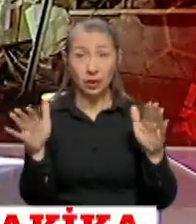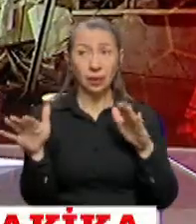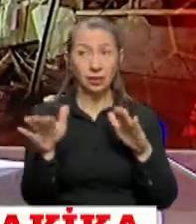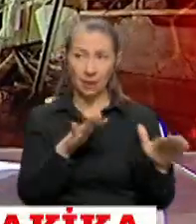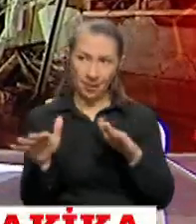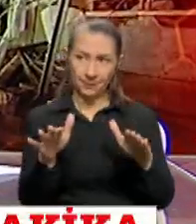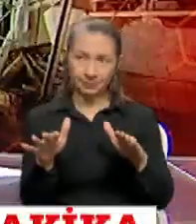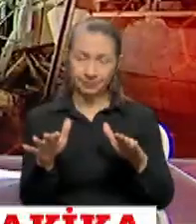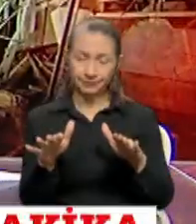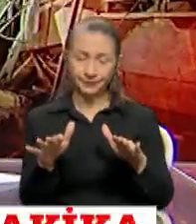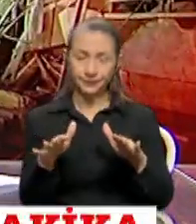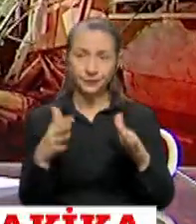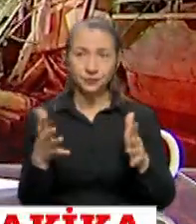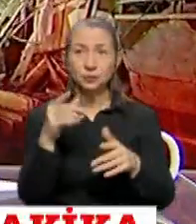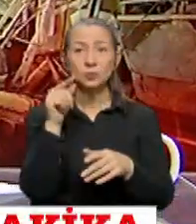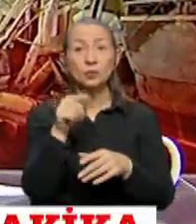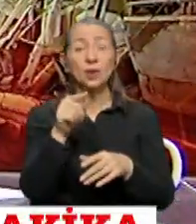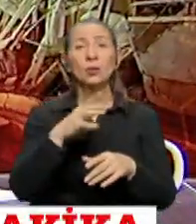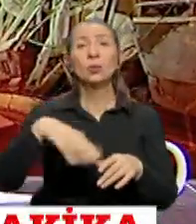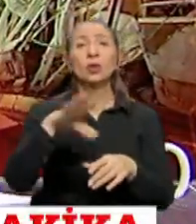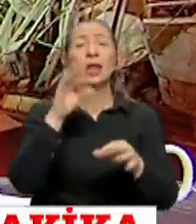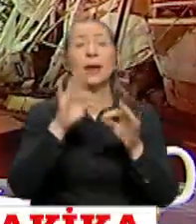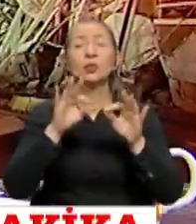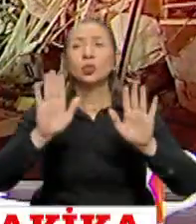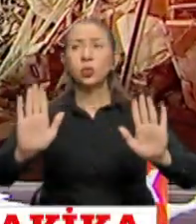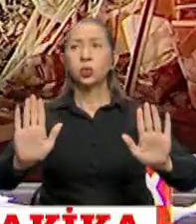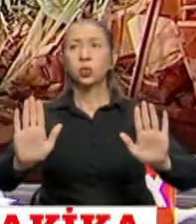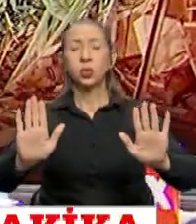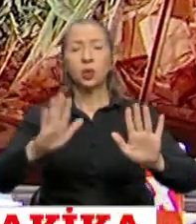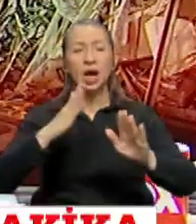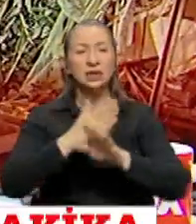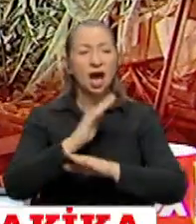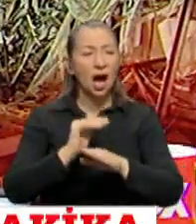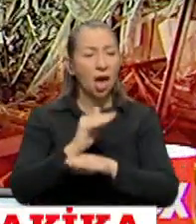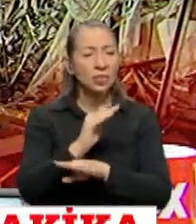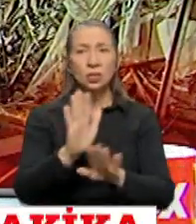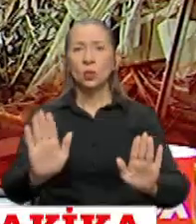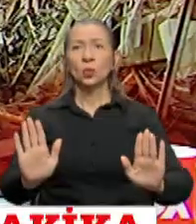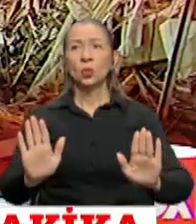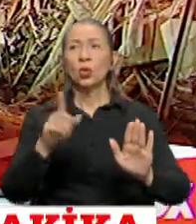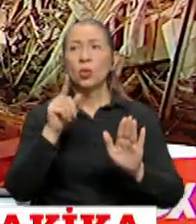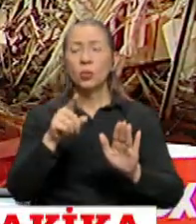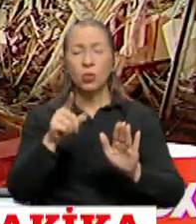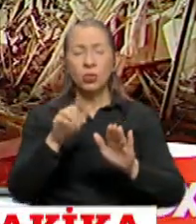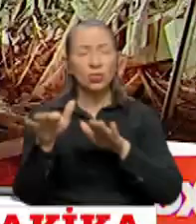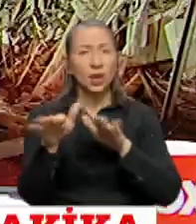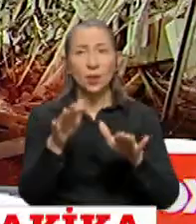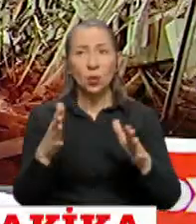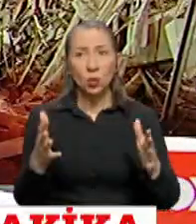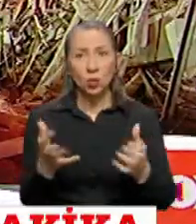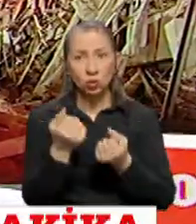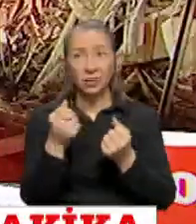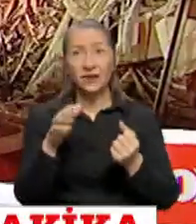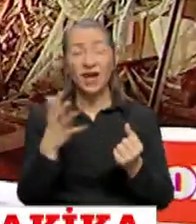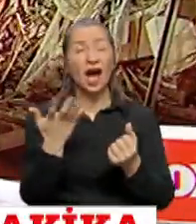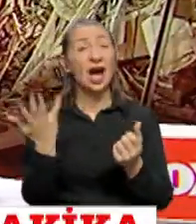deprem. Peki buradan bütün ekonomiyi durduran, bütün aslında hayatı durduran bu afetten kurtulmak